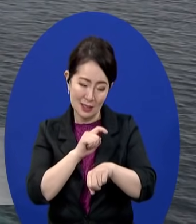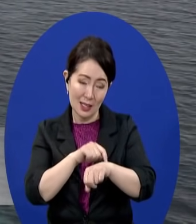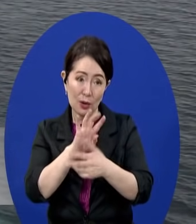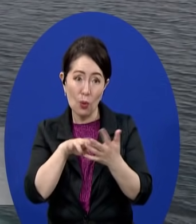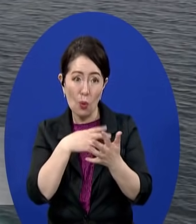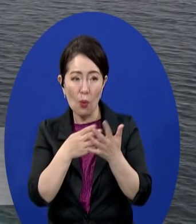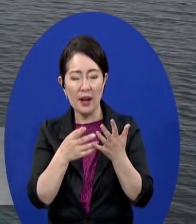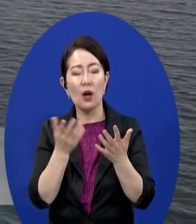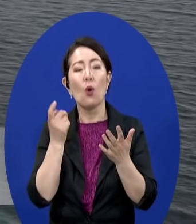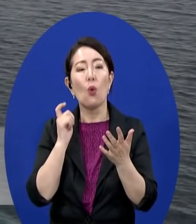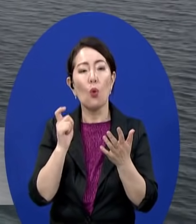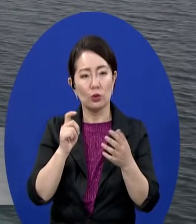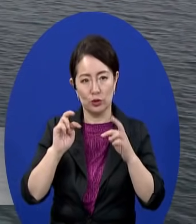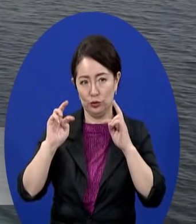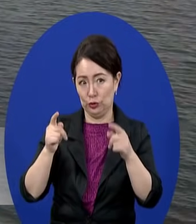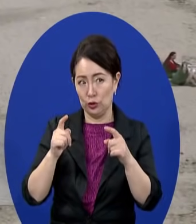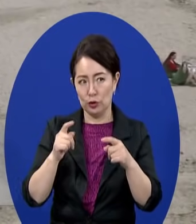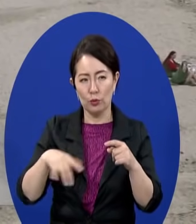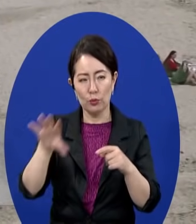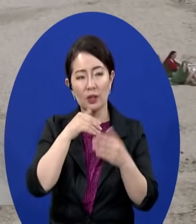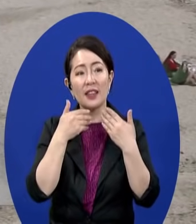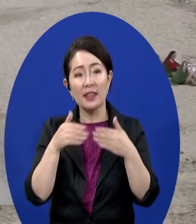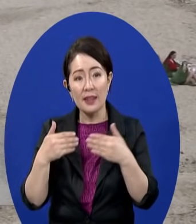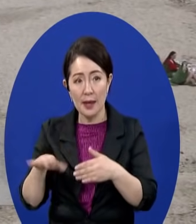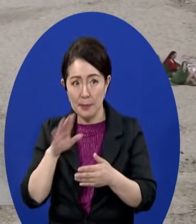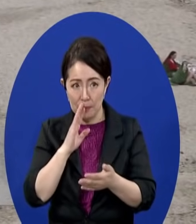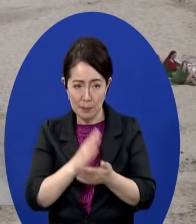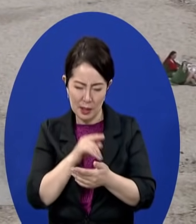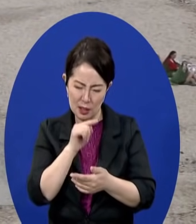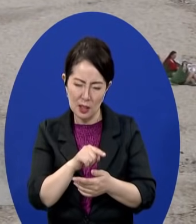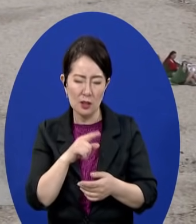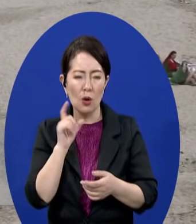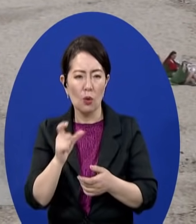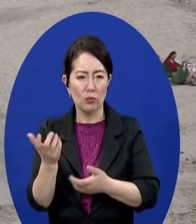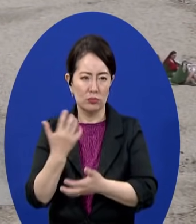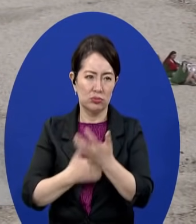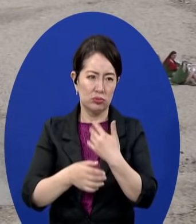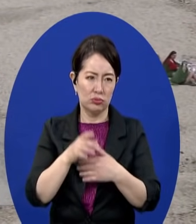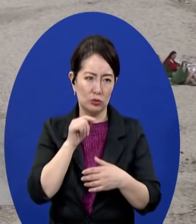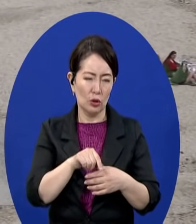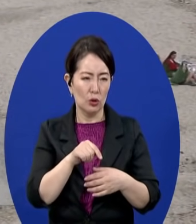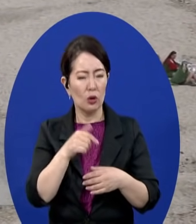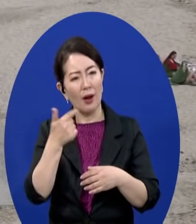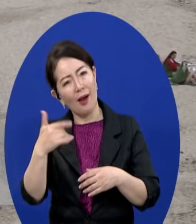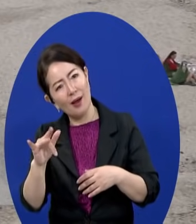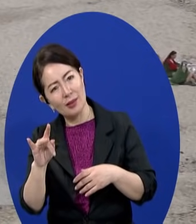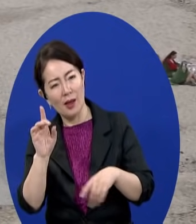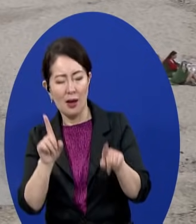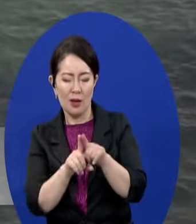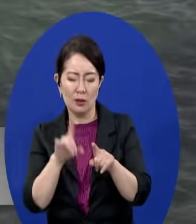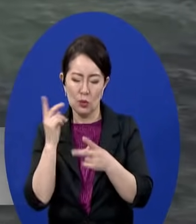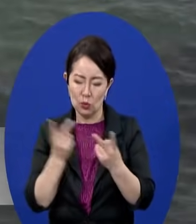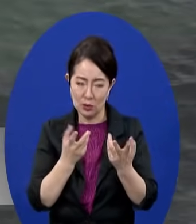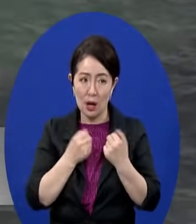хуваарийг энгийн горимд шилжүүлж бүхэлд нь нээхээр болжээ. Ингэснээр үйлчлүүлэгчид дотор гэлтгүй гадаа орчинд ч үйлчлэгээ